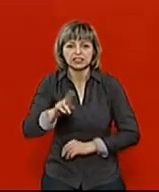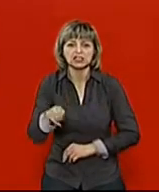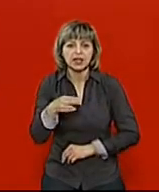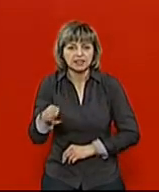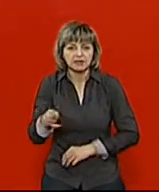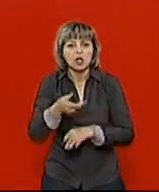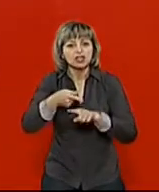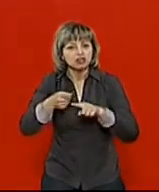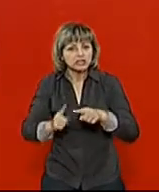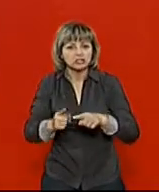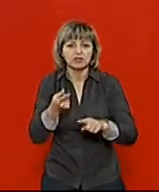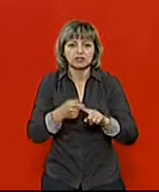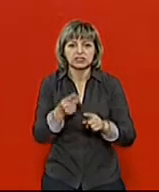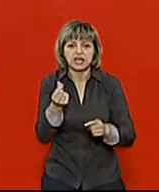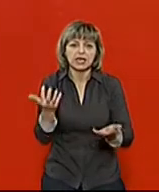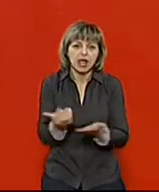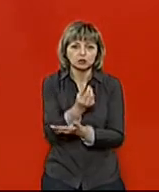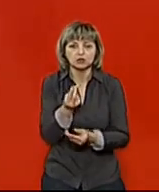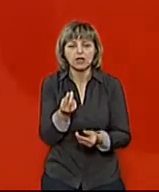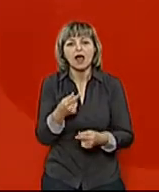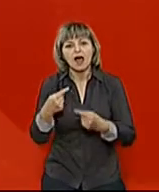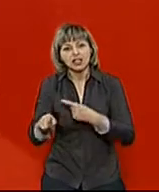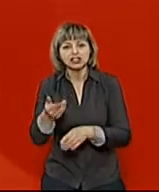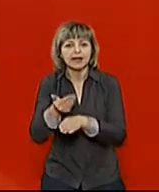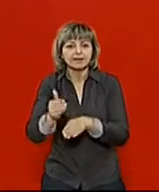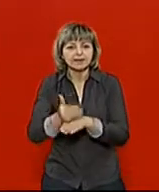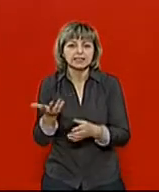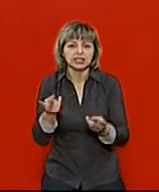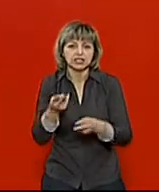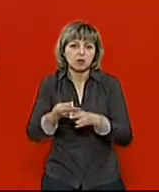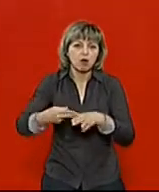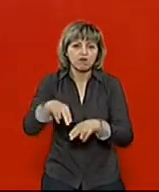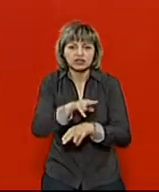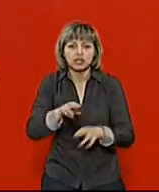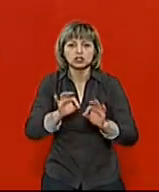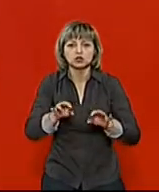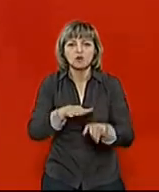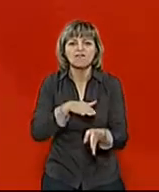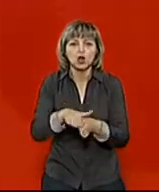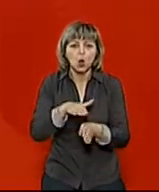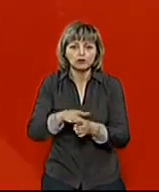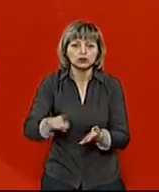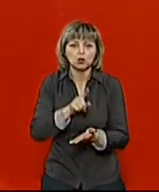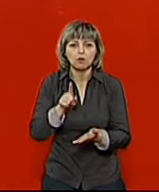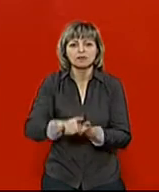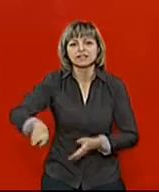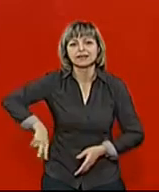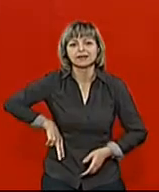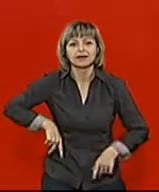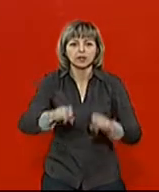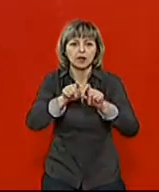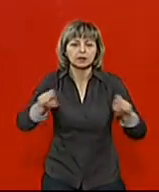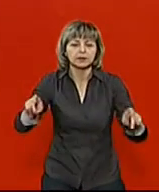євро. Частково це грантові гроші, решта – кредит, який потрібно повертати, розповів виконувач обов'язків директора